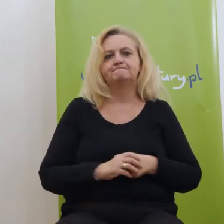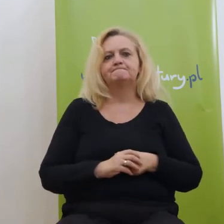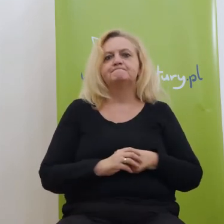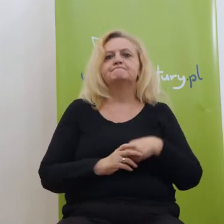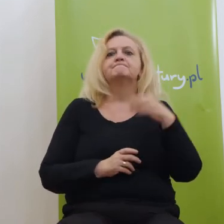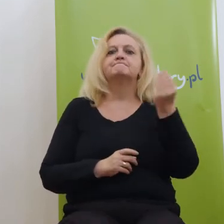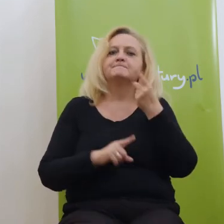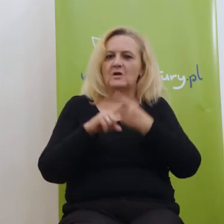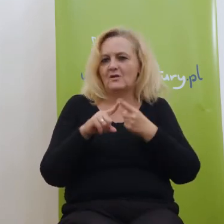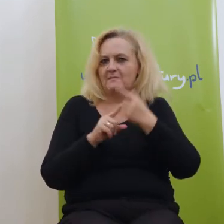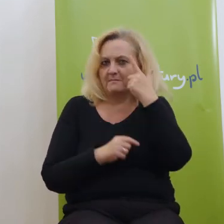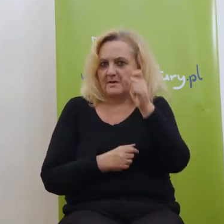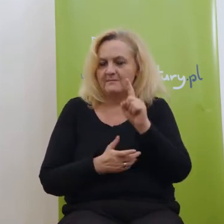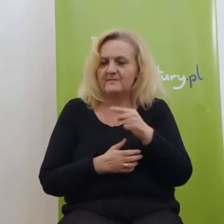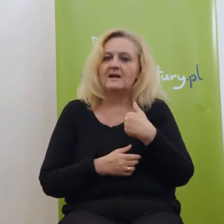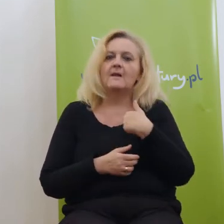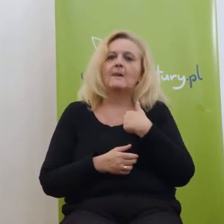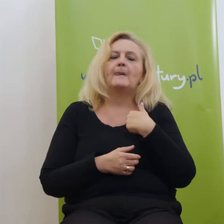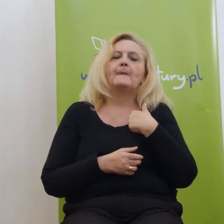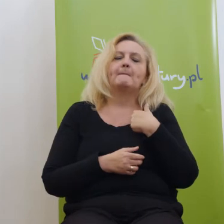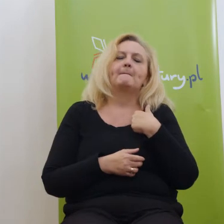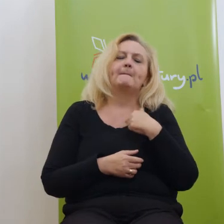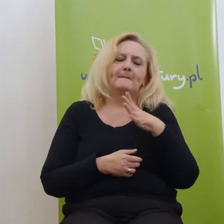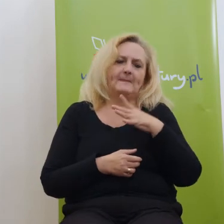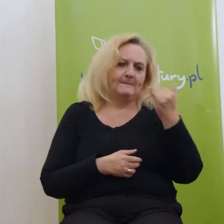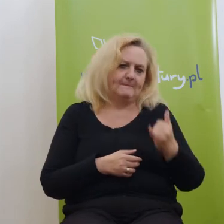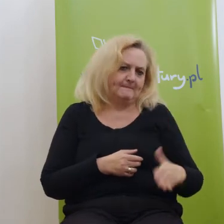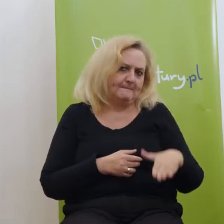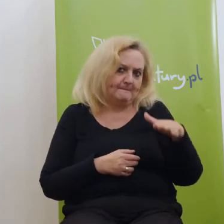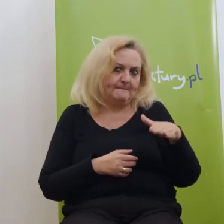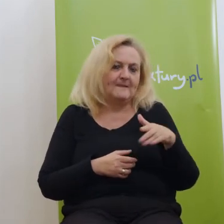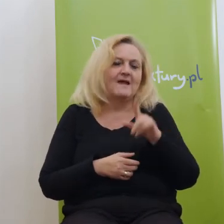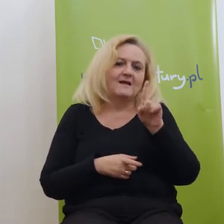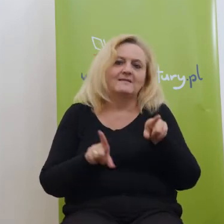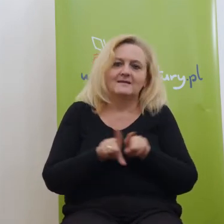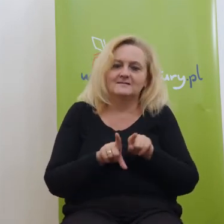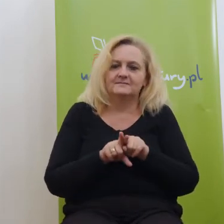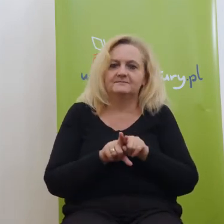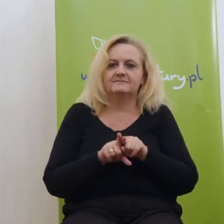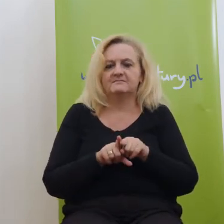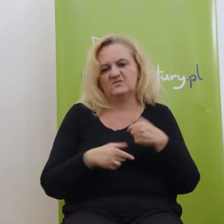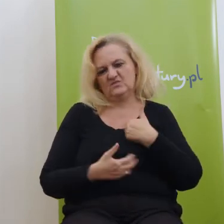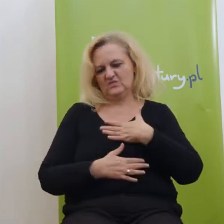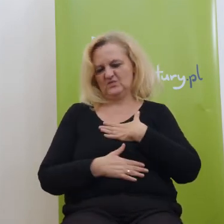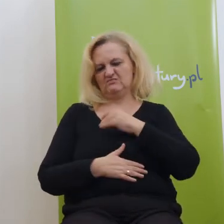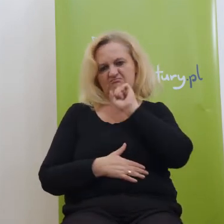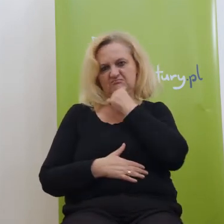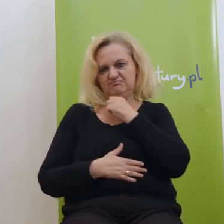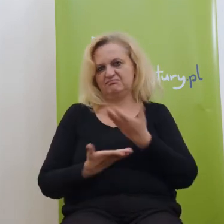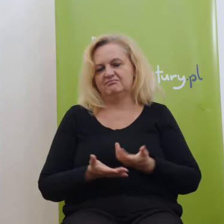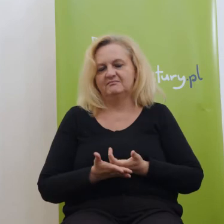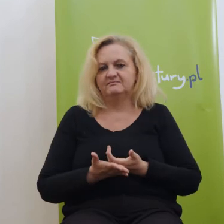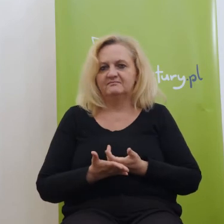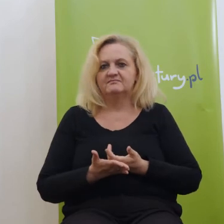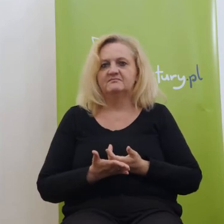że jeszcze trochę pamiętam, jak to z dzieckiem być, ale już też jestem stara.